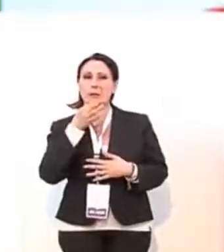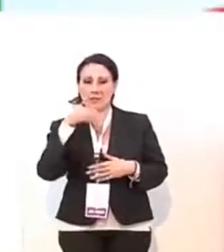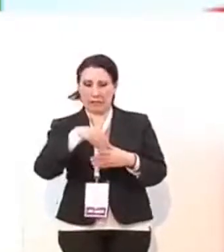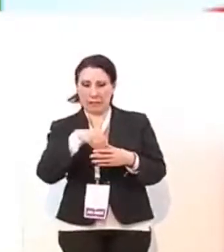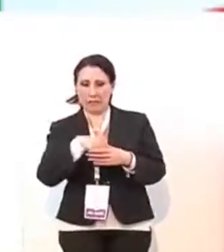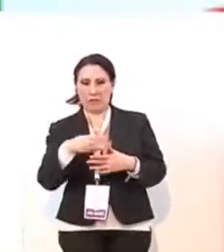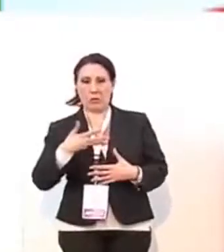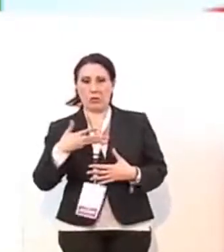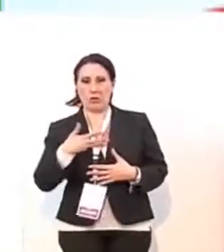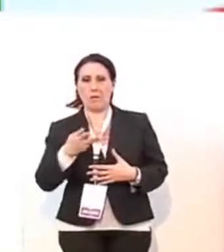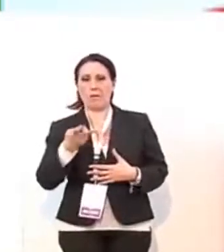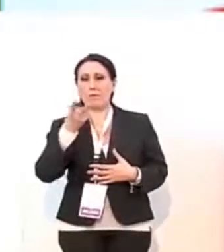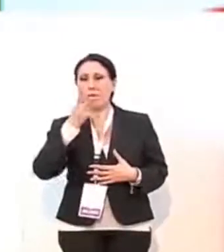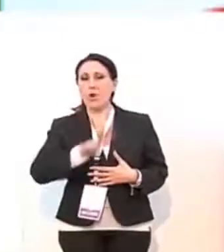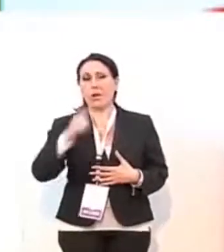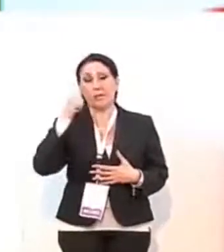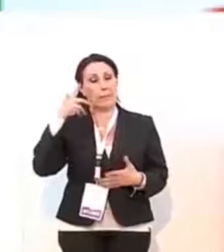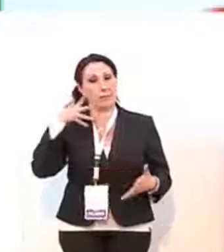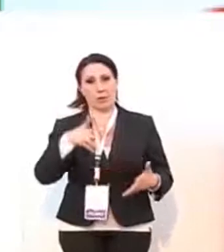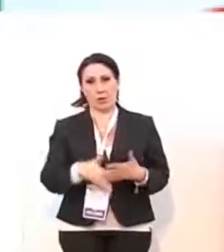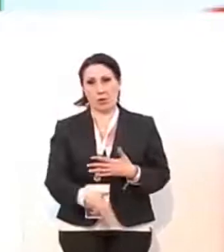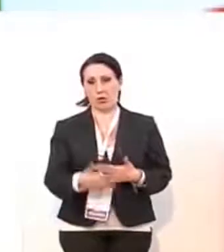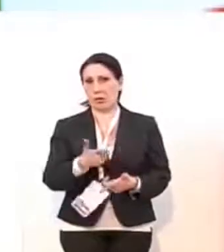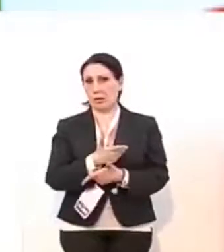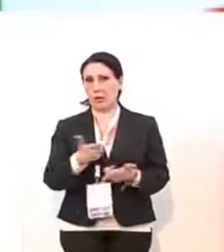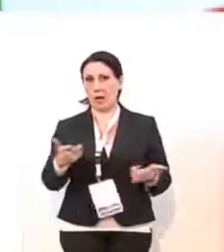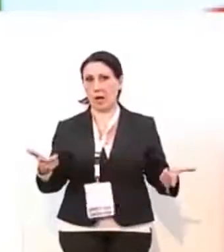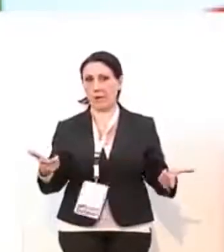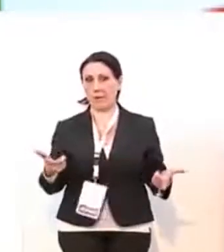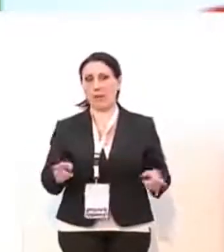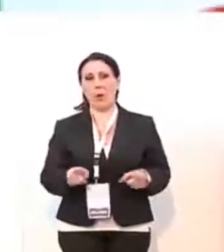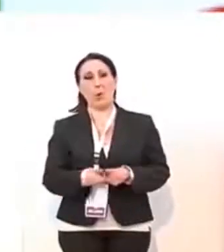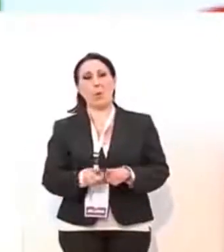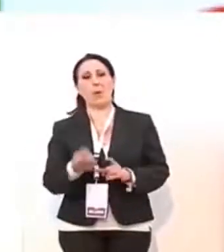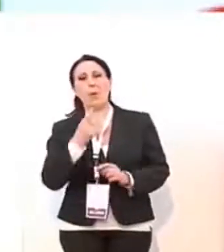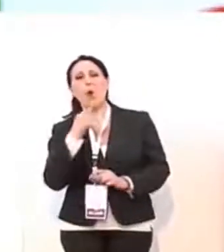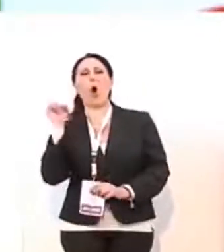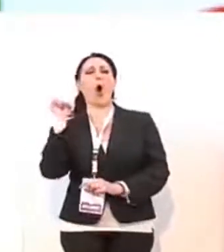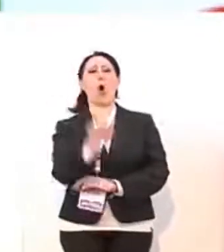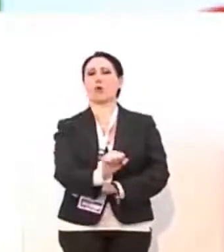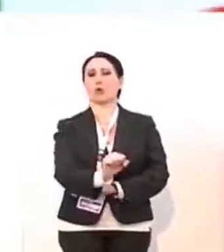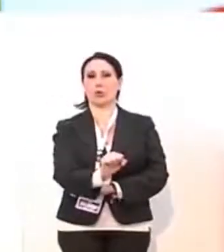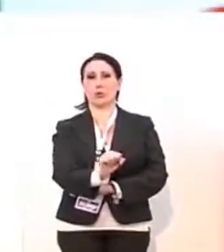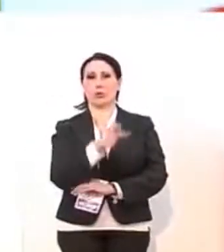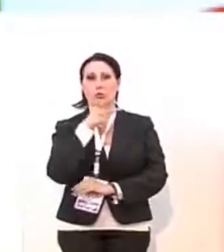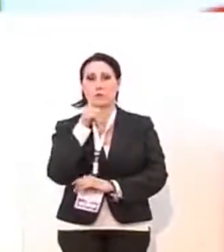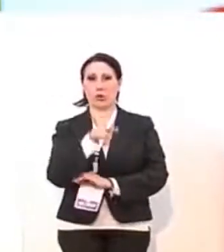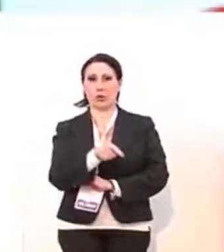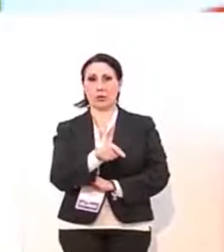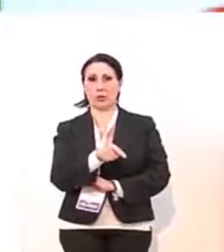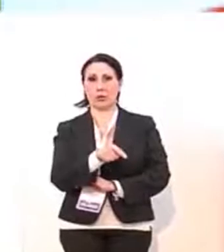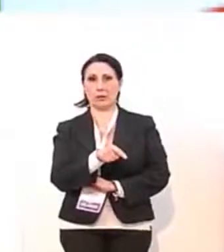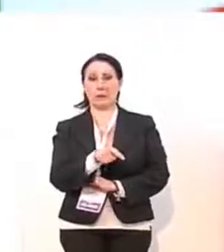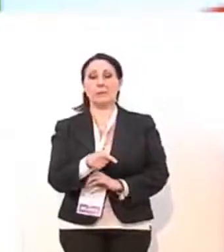dove il tema della violenza e dell'odio, diciamo, la rete usa, accanto alle